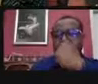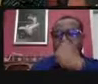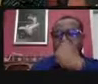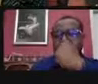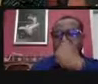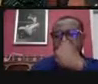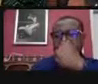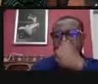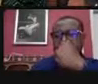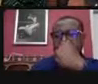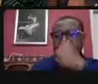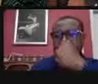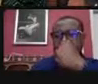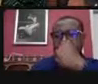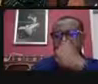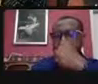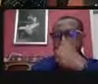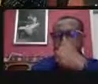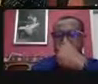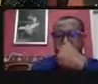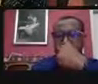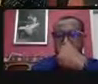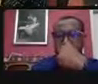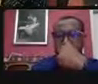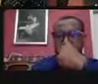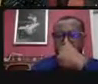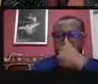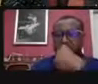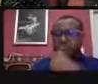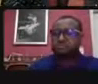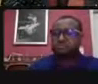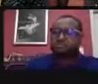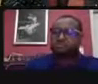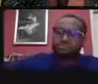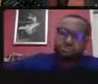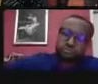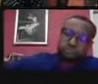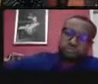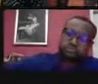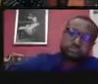aliweza kufuzu. Tuliweza kusaidia na aliweza kufuzu.